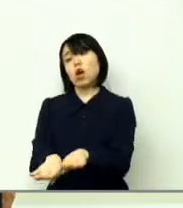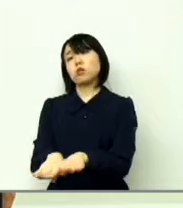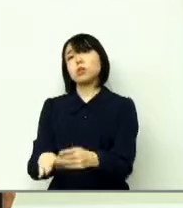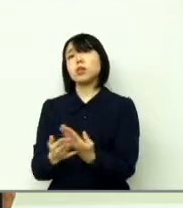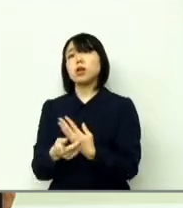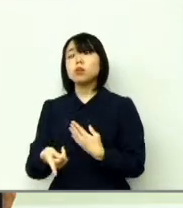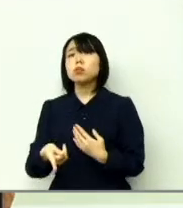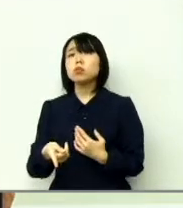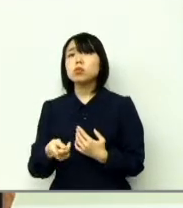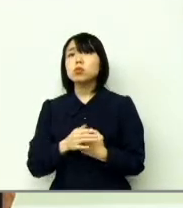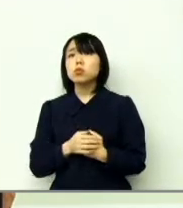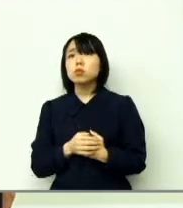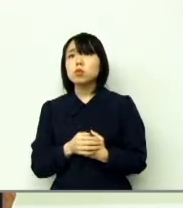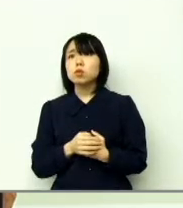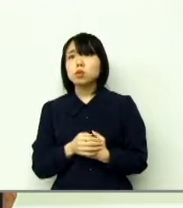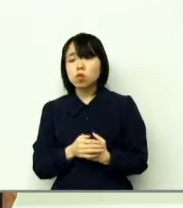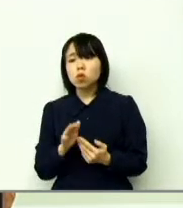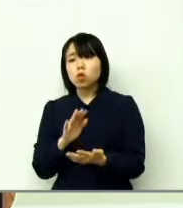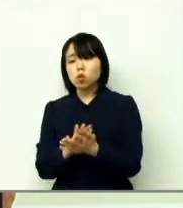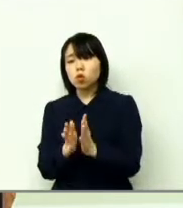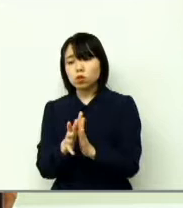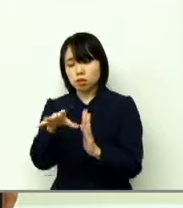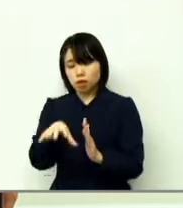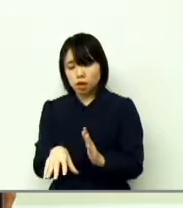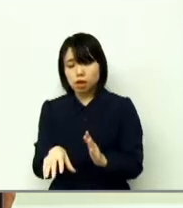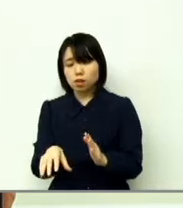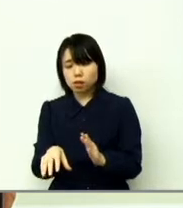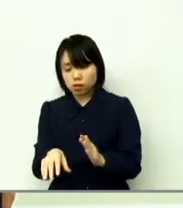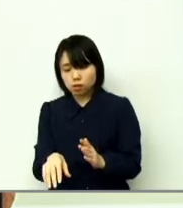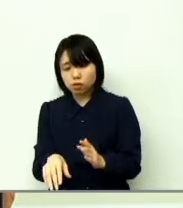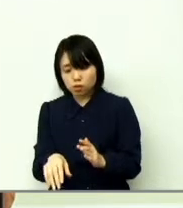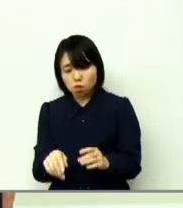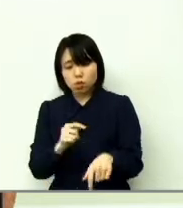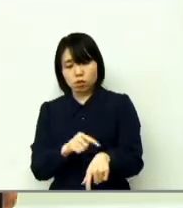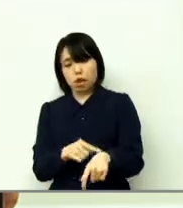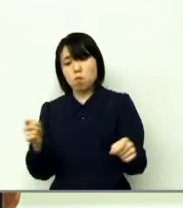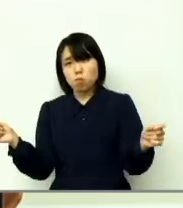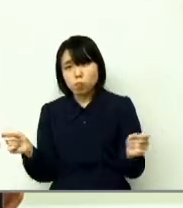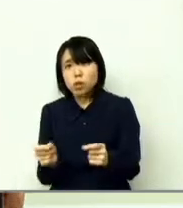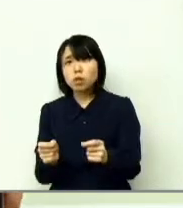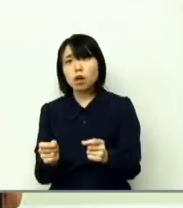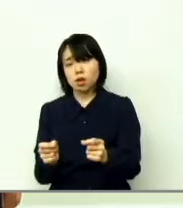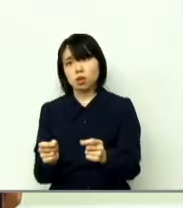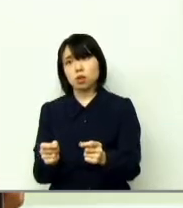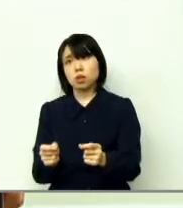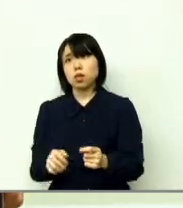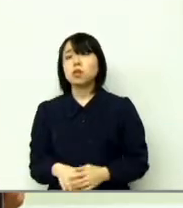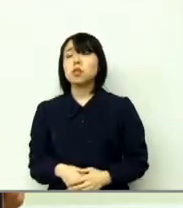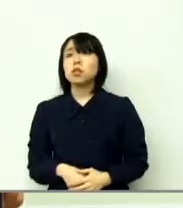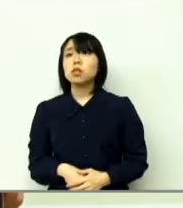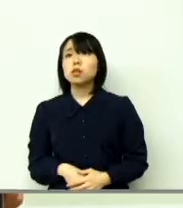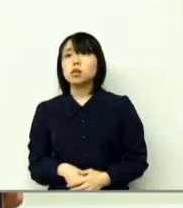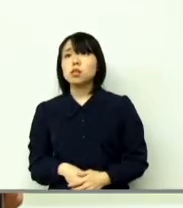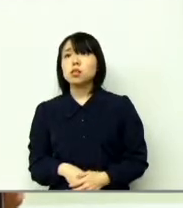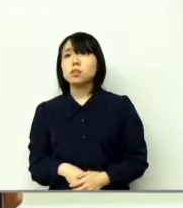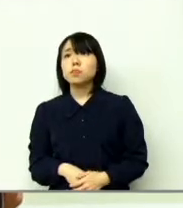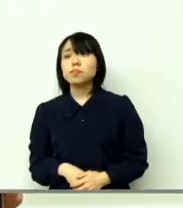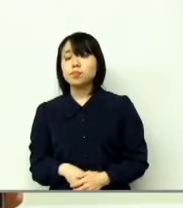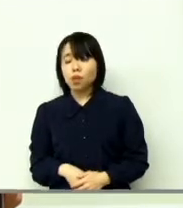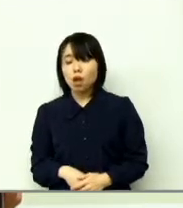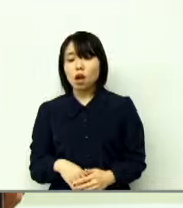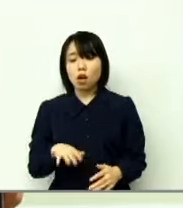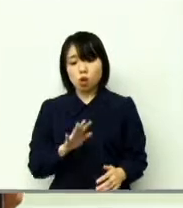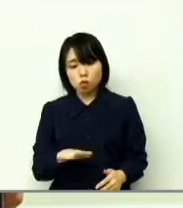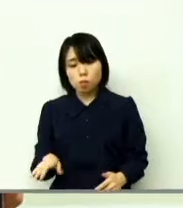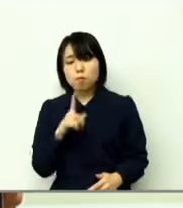ても幼稚園に行っている時間というのは極めて短い部分がございます。もちろん子どもの時は親御さんといる